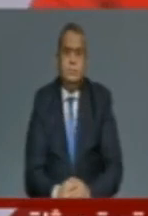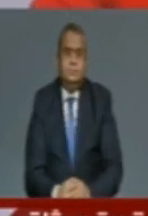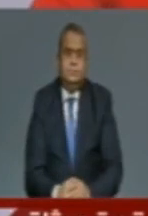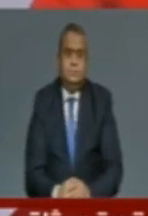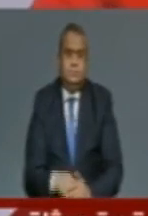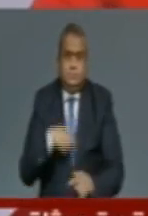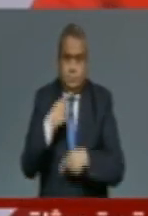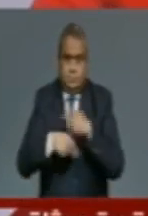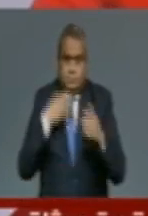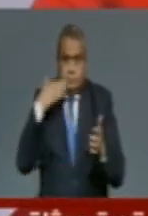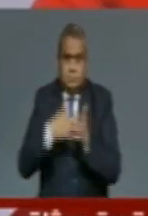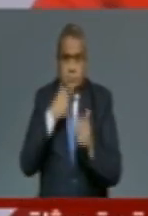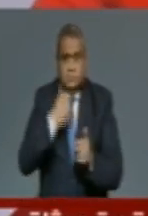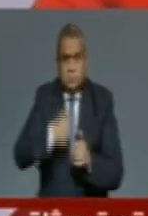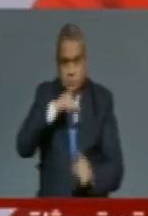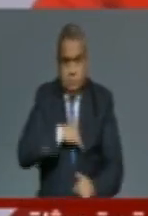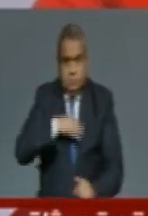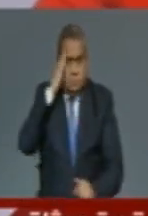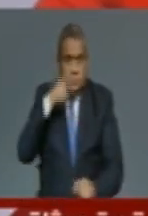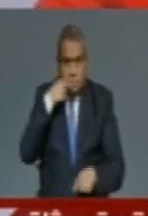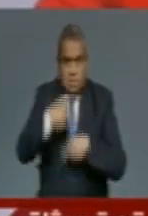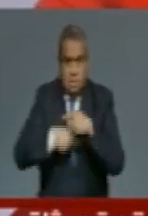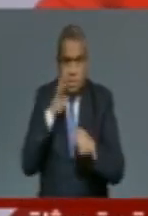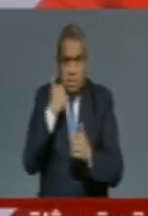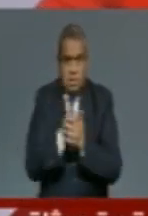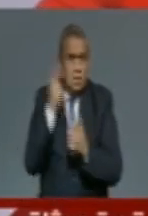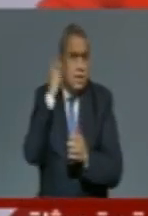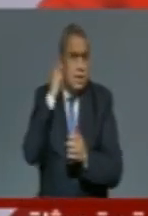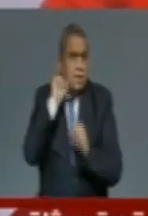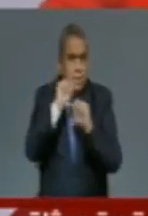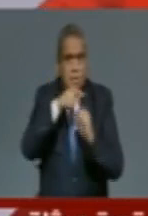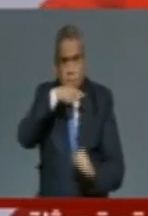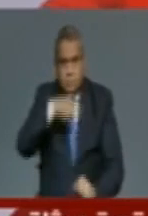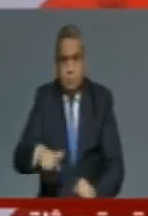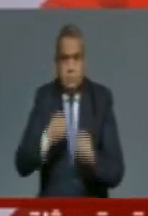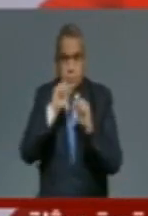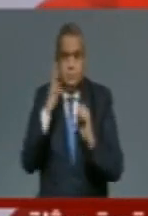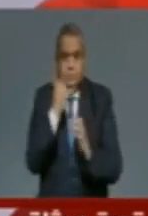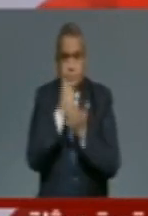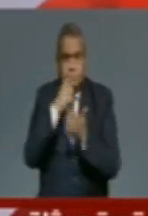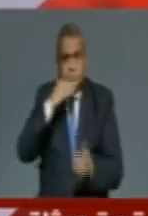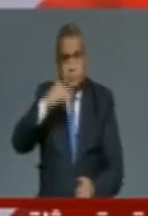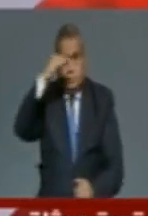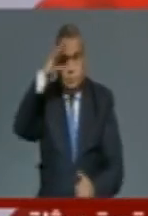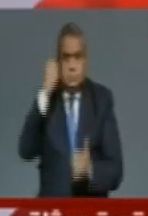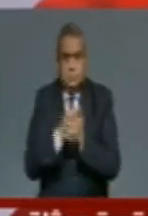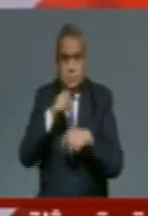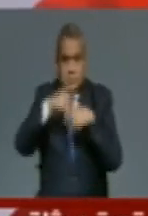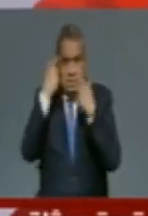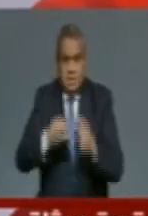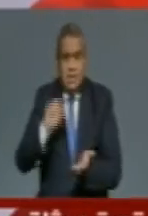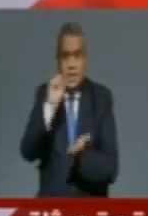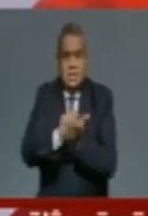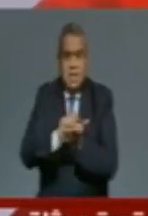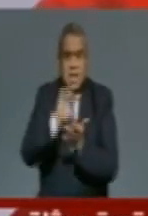إلى تغيرات. نحن الآن نريد أن نسمع كلمتك ورؤيتك ورؤية دولتك من أجل